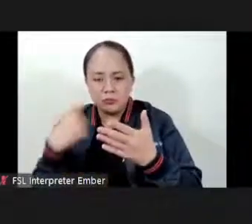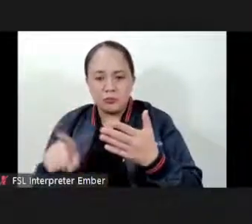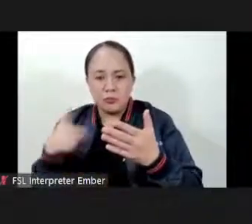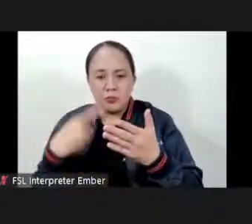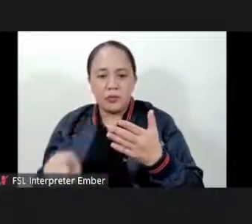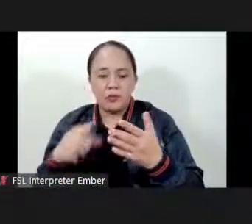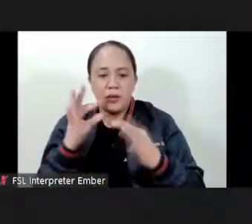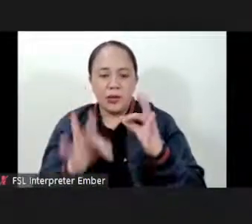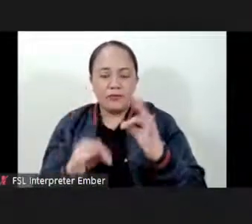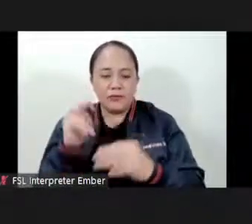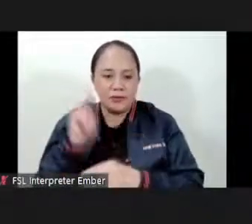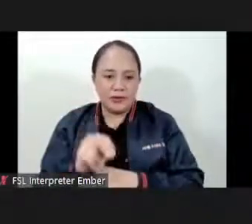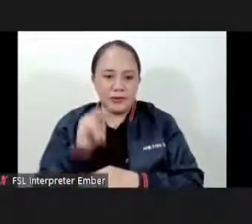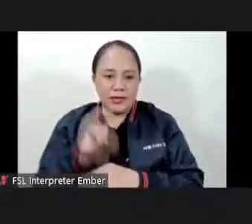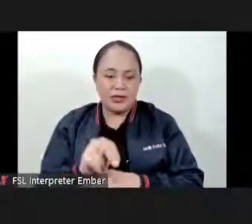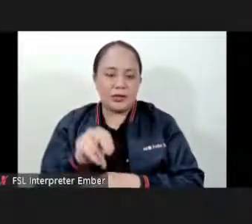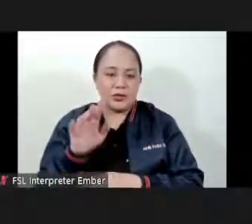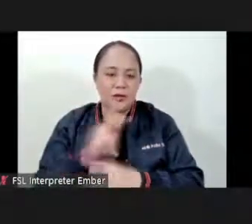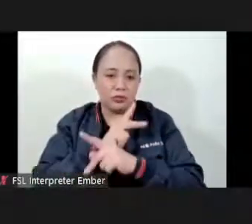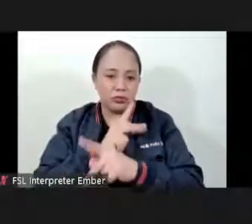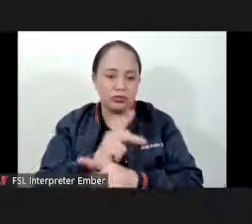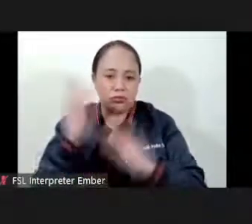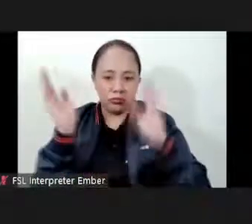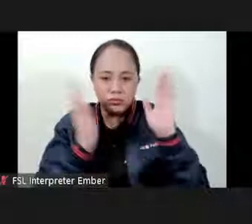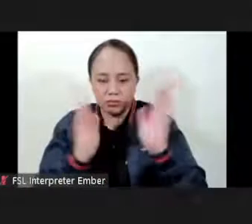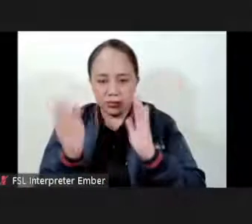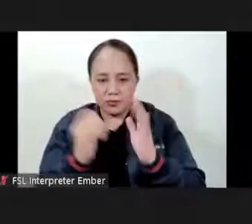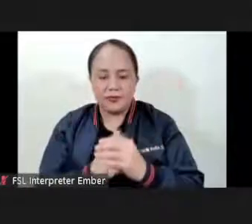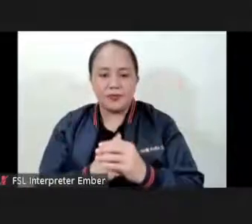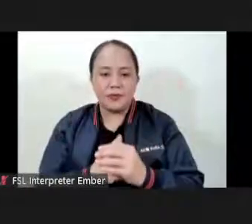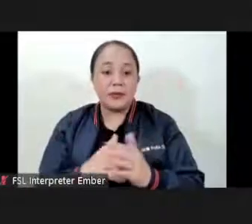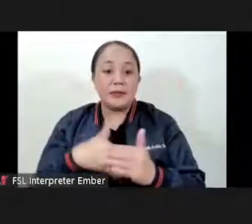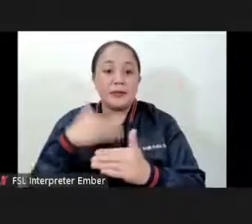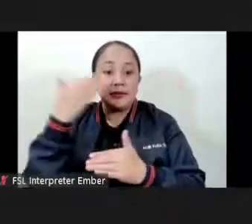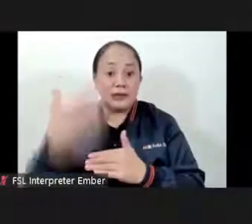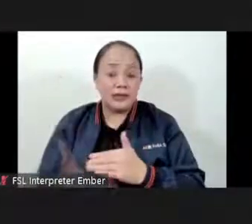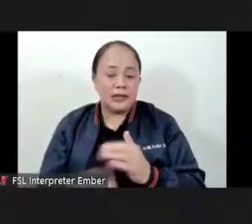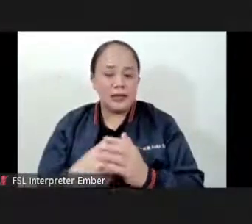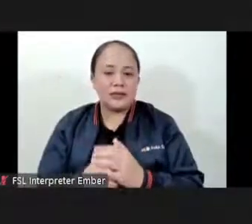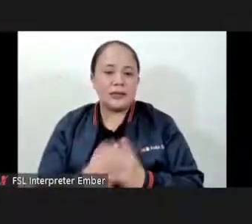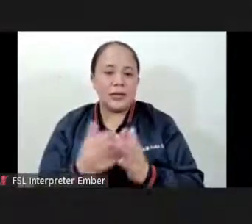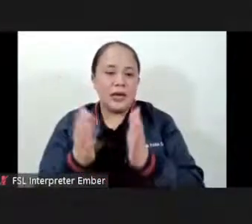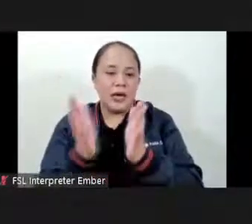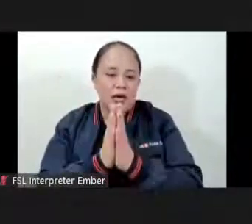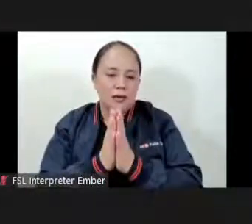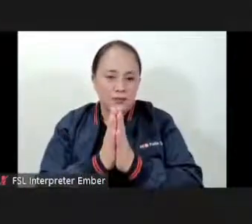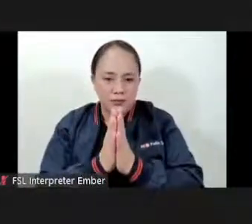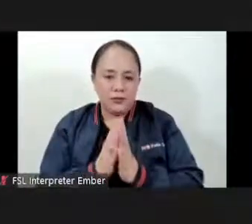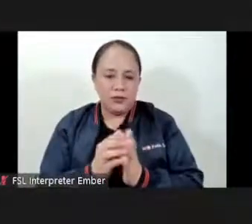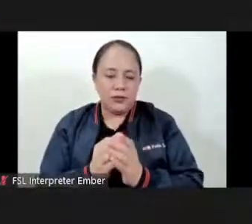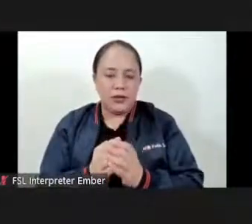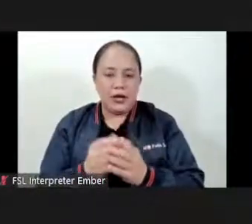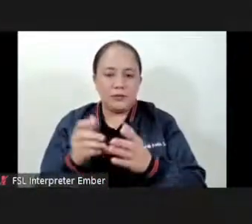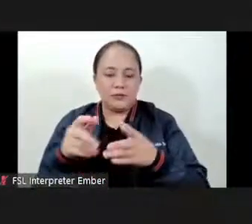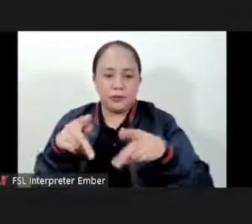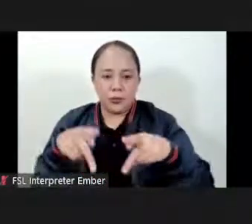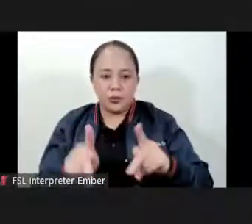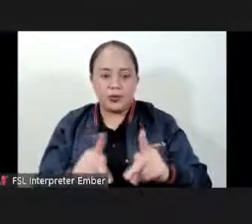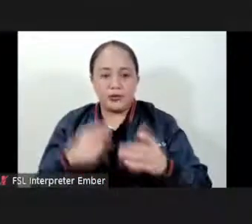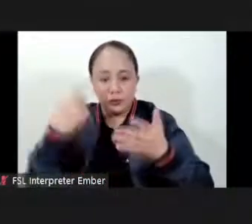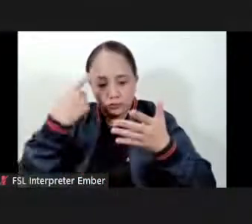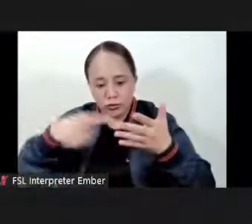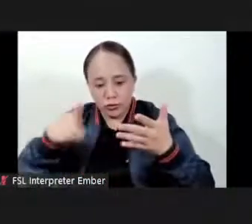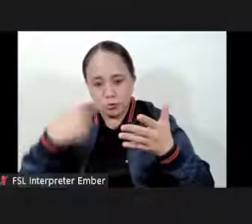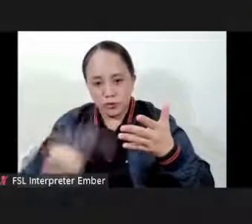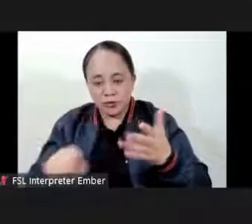ay nangangailangan ng child protection services. Pagkatapos po ay hingian siya ng pahintulot para sa check-up. Kung